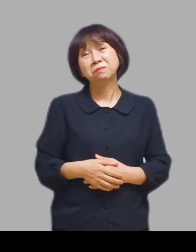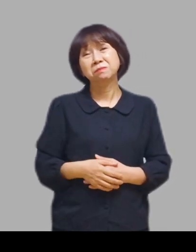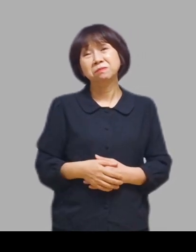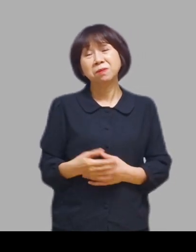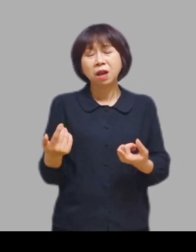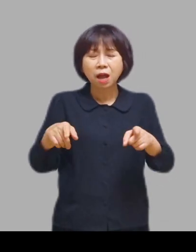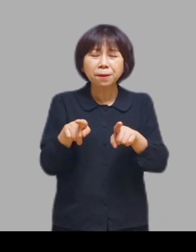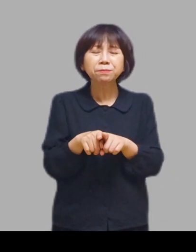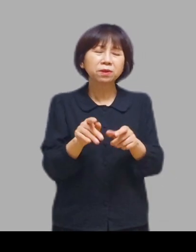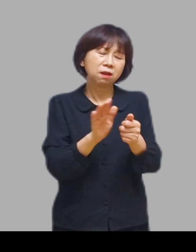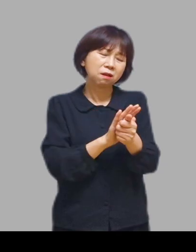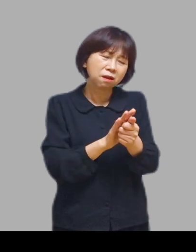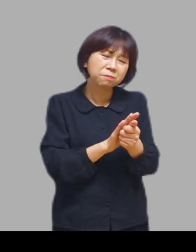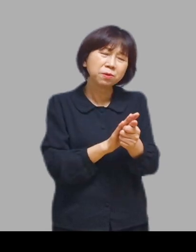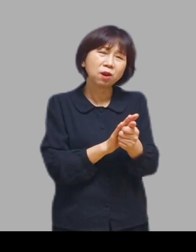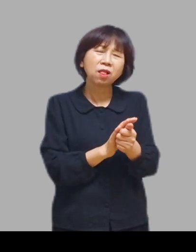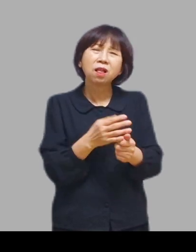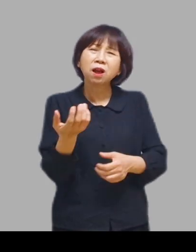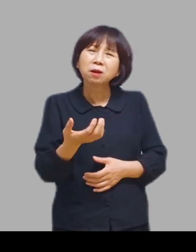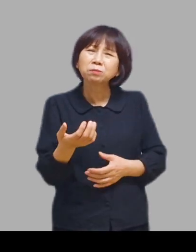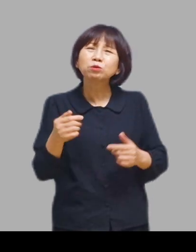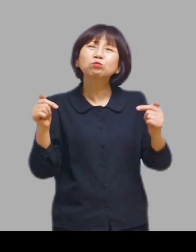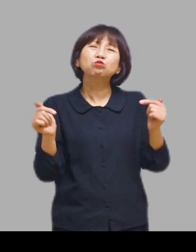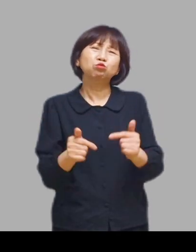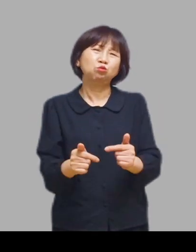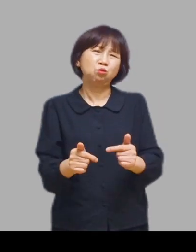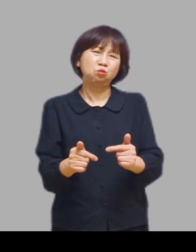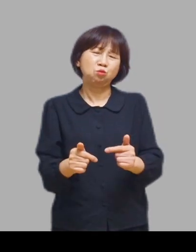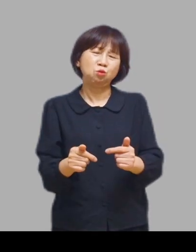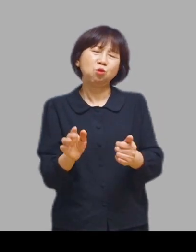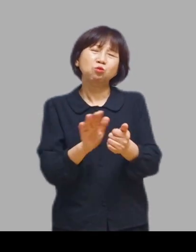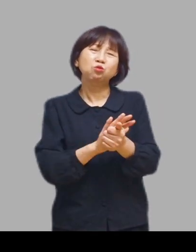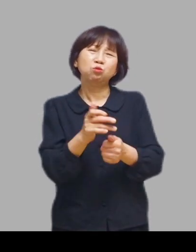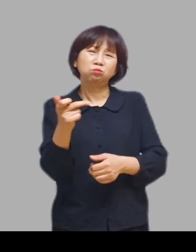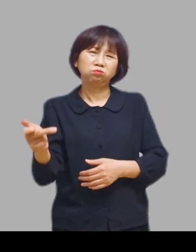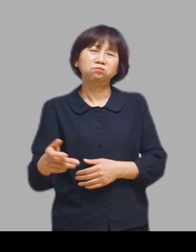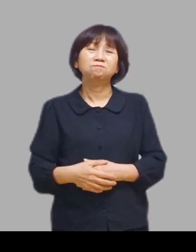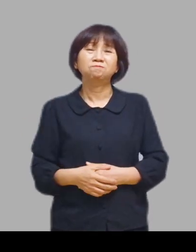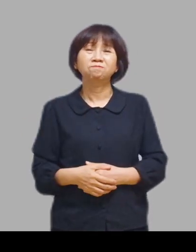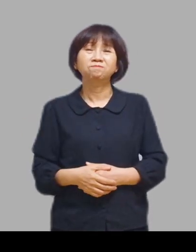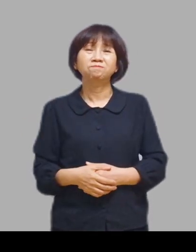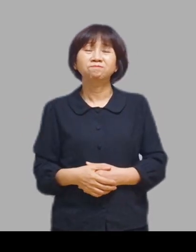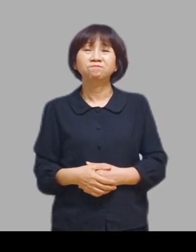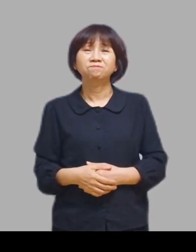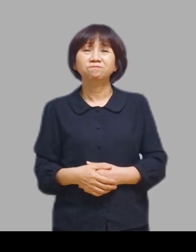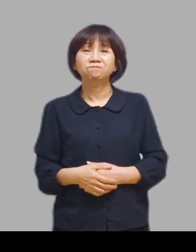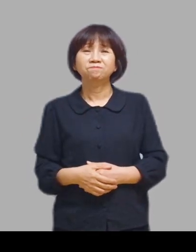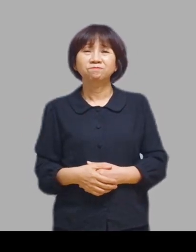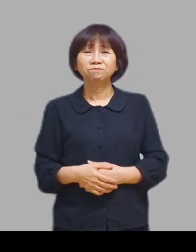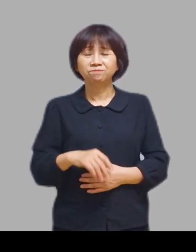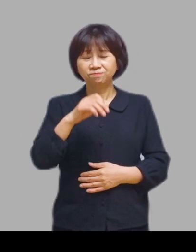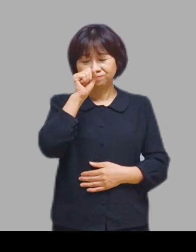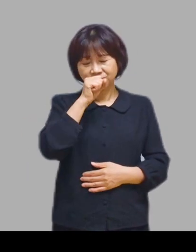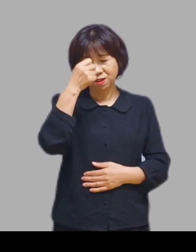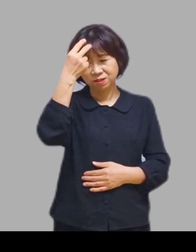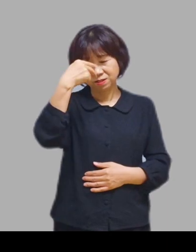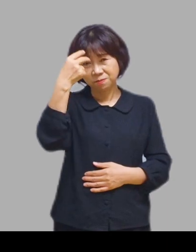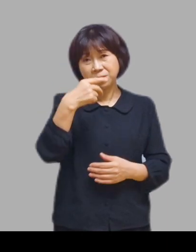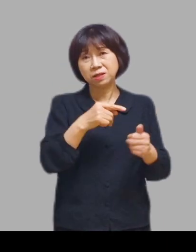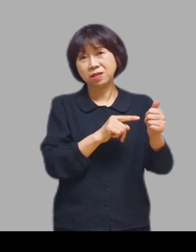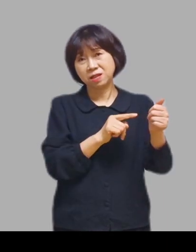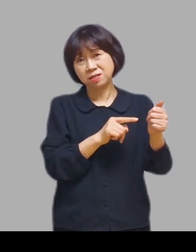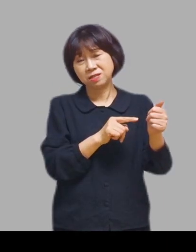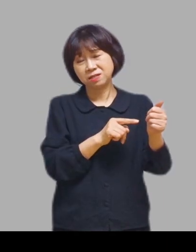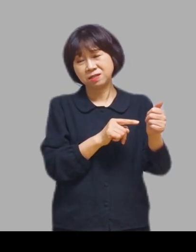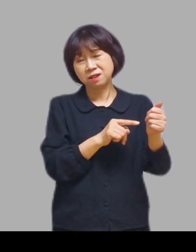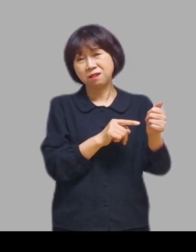그래서 누군가 곁에 있어주면 그것만으로도 큰 위로가 됩니다. 선한 사마리아 사람은요,